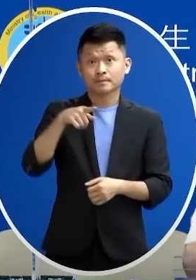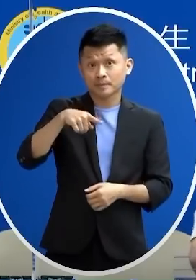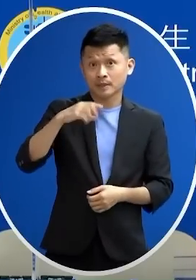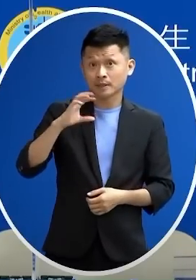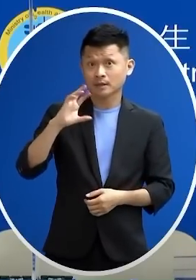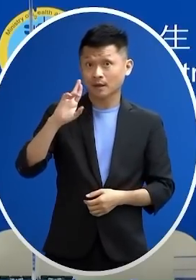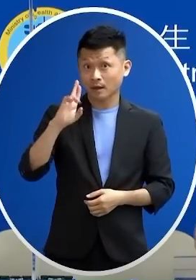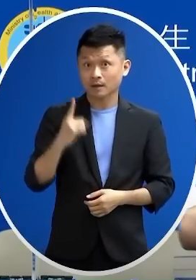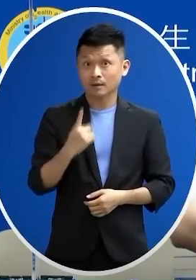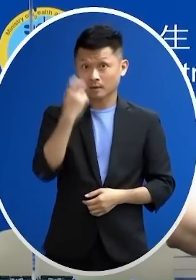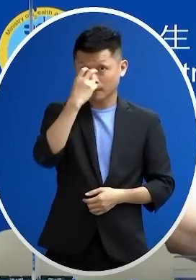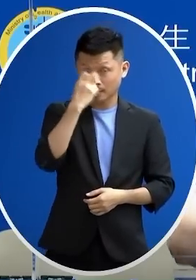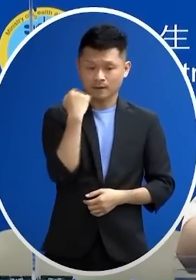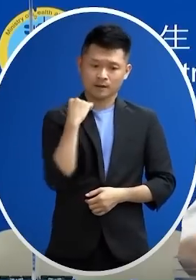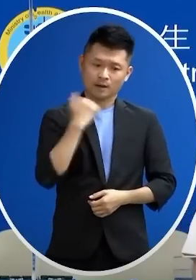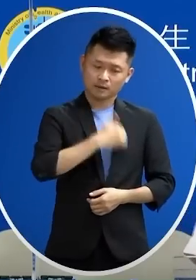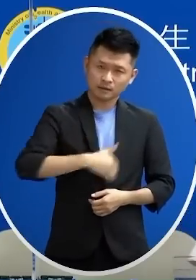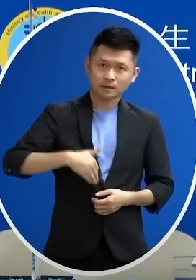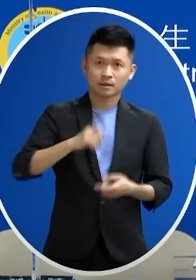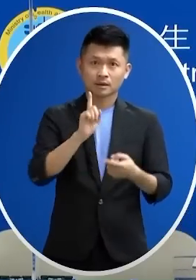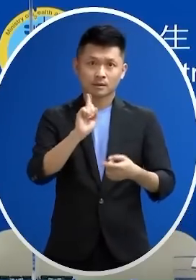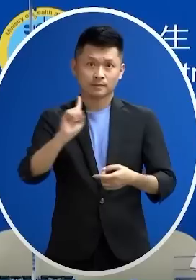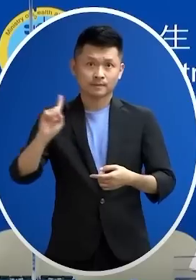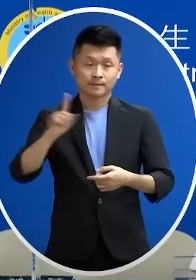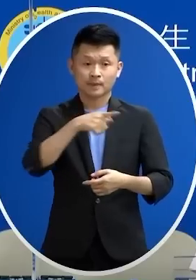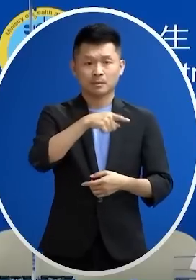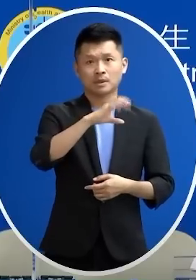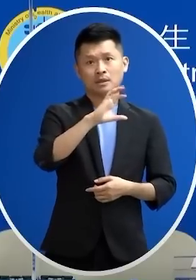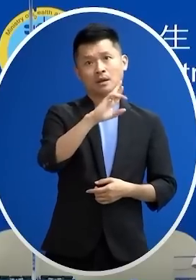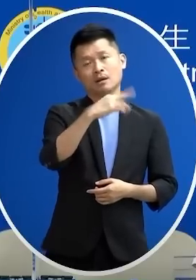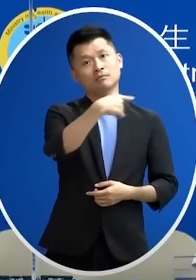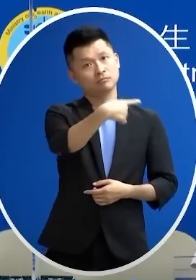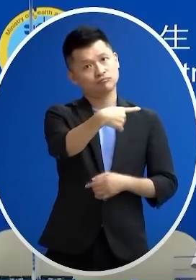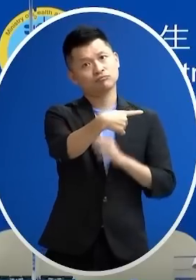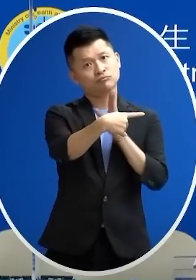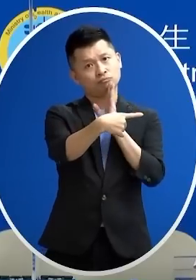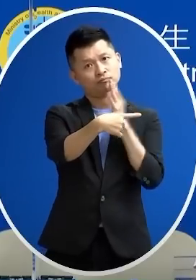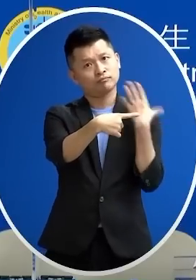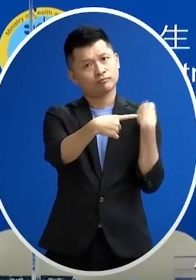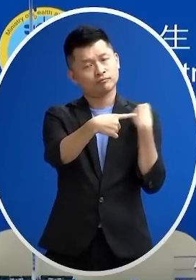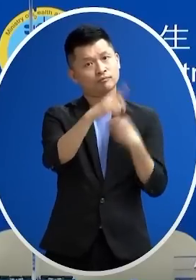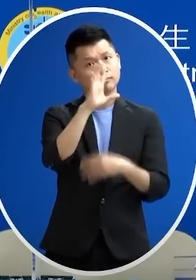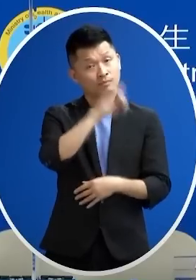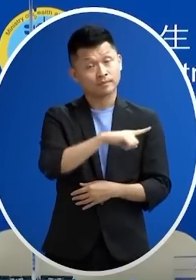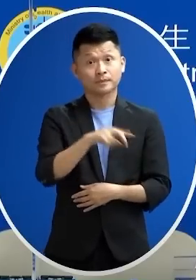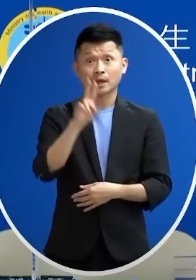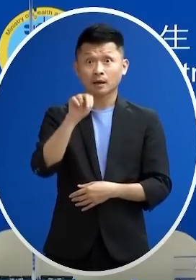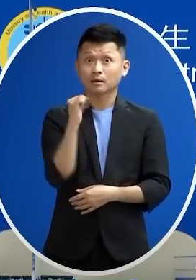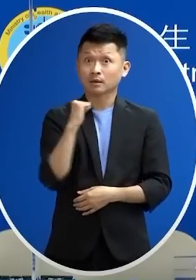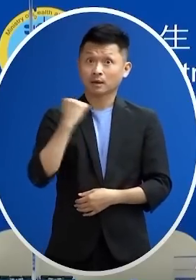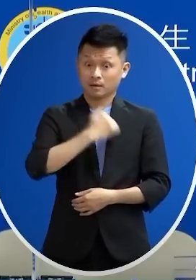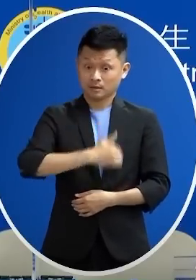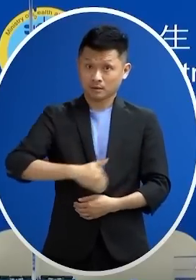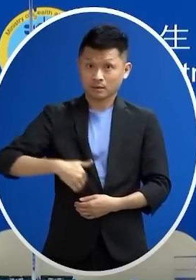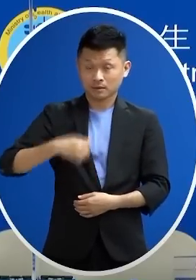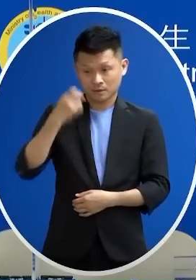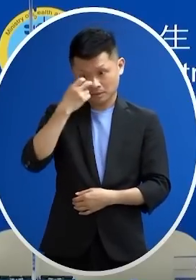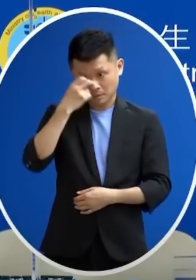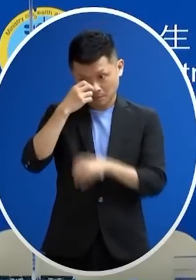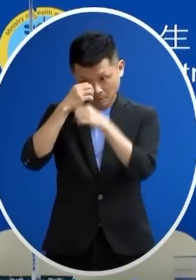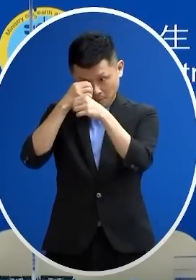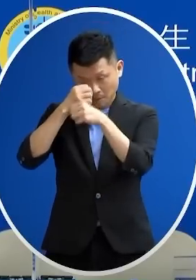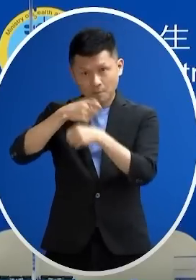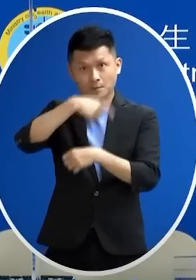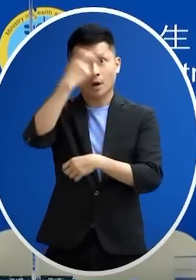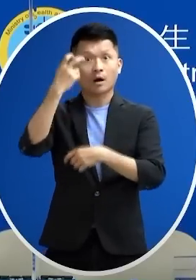PCR 以及抗体的检测，那 PCR 检测仍然是阴性，但是在检测 N 抗体的时候呢 ，N 抗体检验为